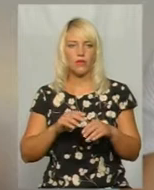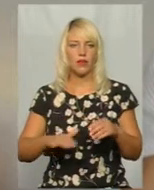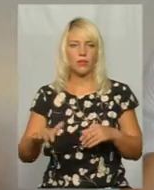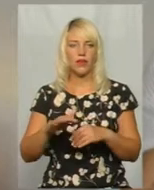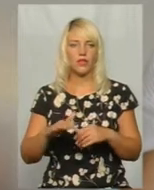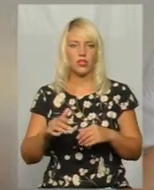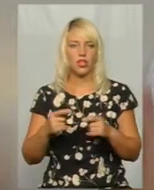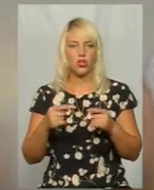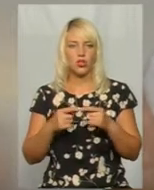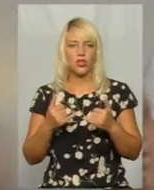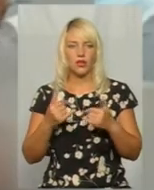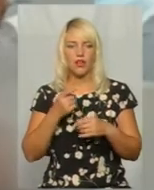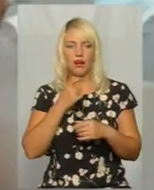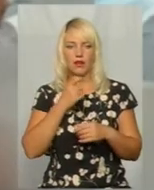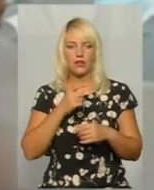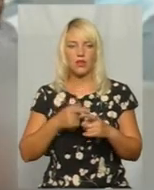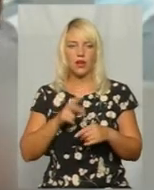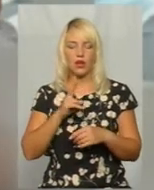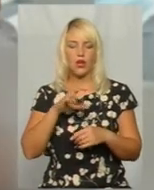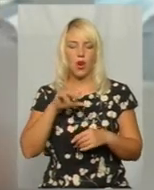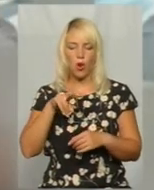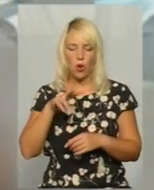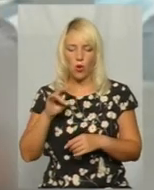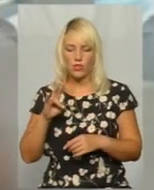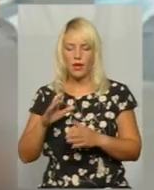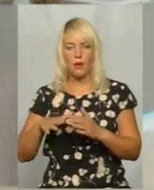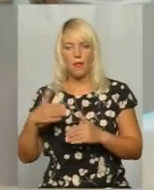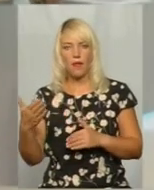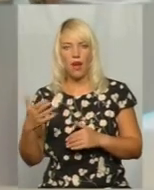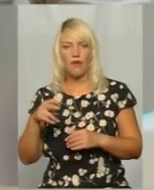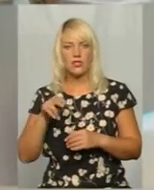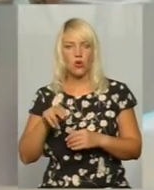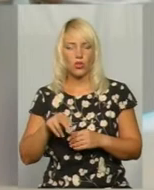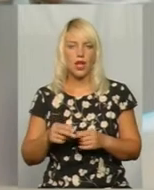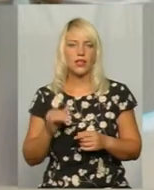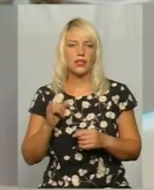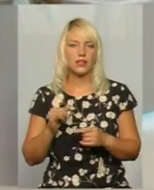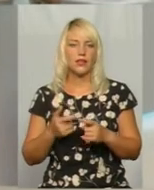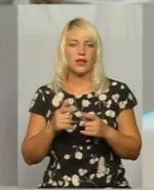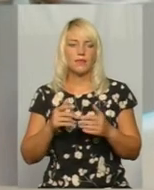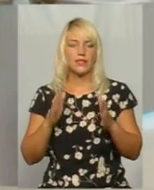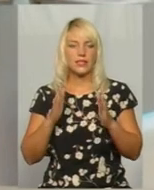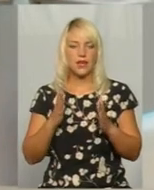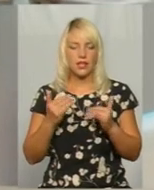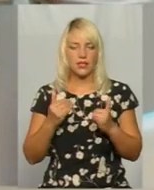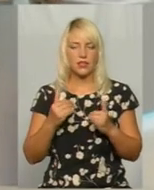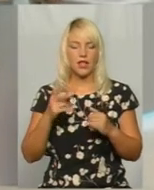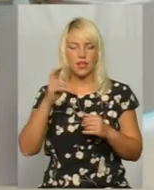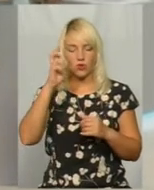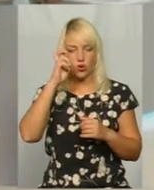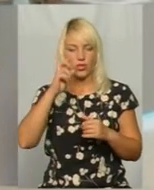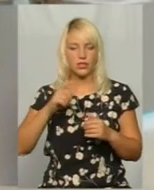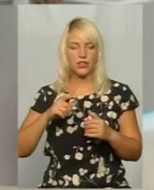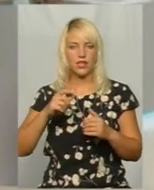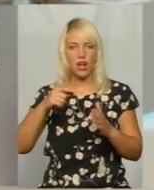глядачів, може, хто не знає, біля Кльона з правої сторони. І, взагалі, не тільки на дорогах державного значення, я вже знаю, що і на